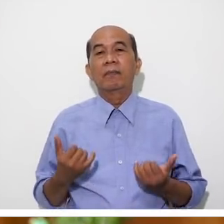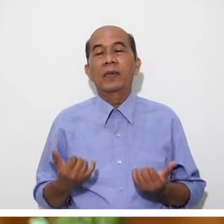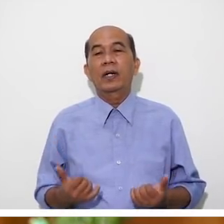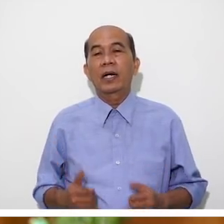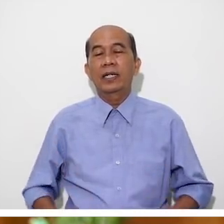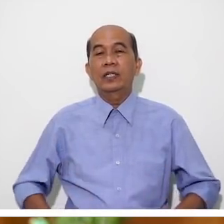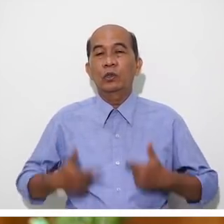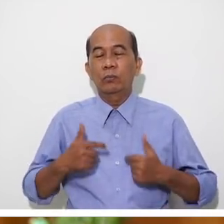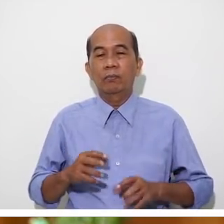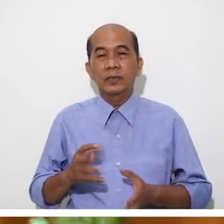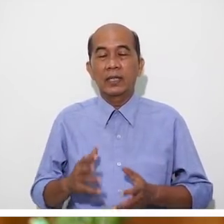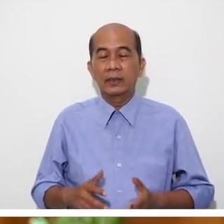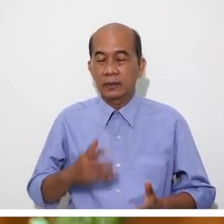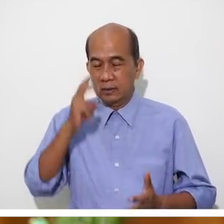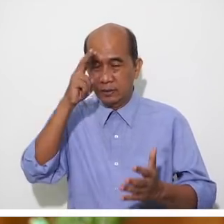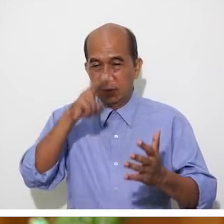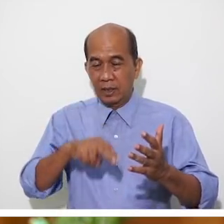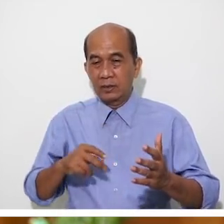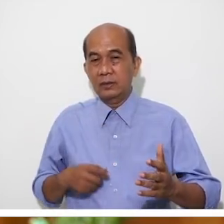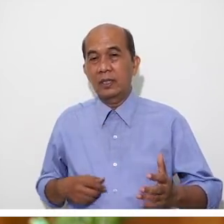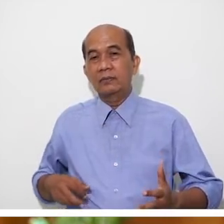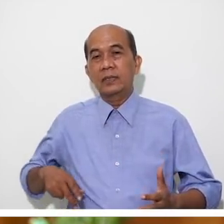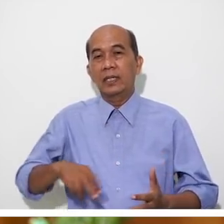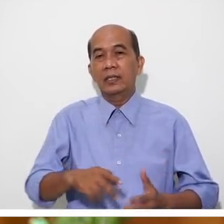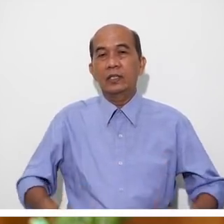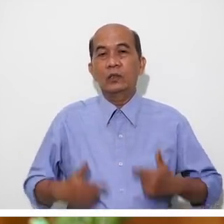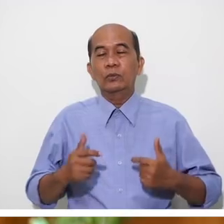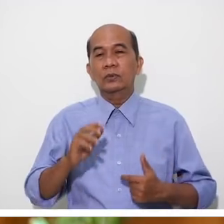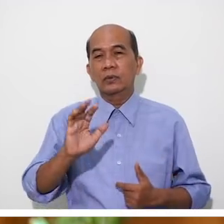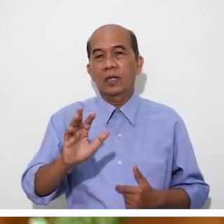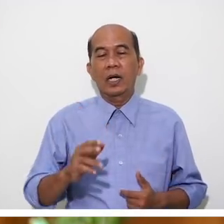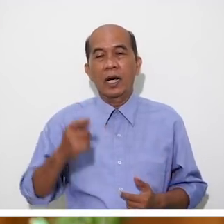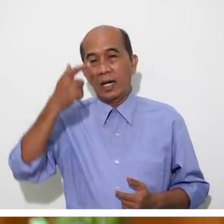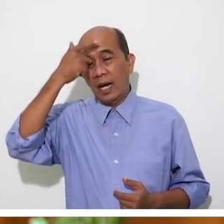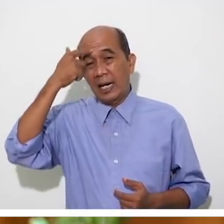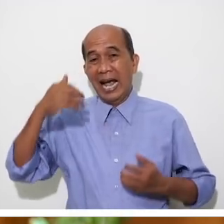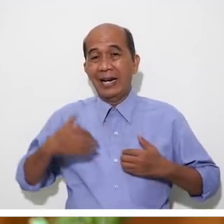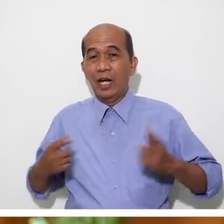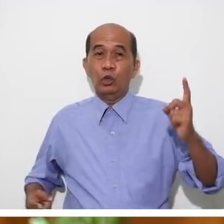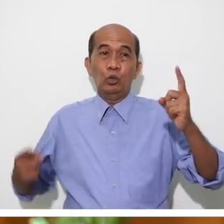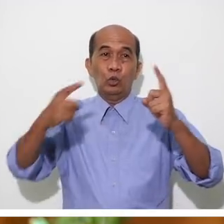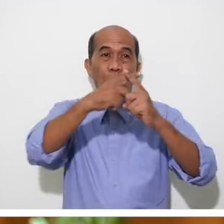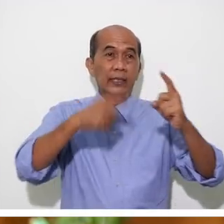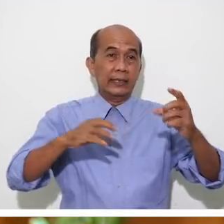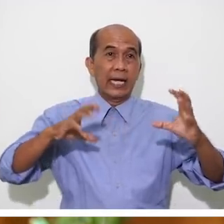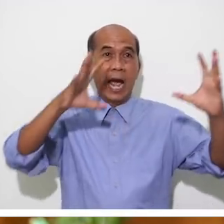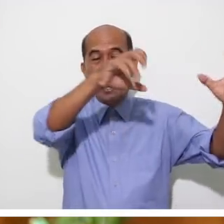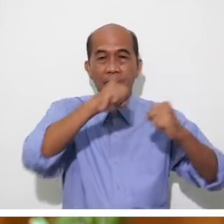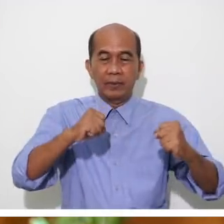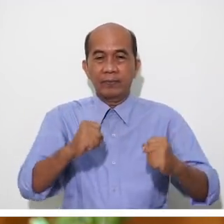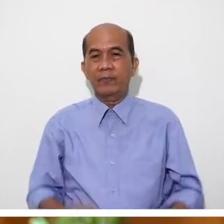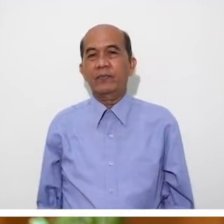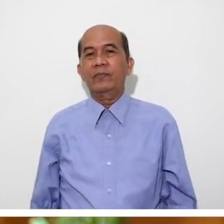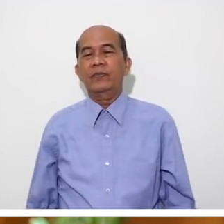menjadi hidup yang jelas ketika saudara jalani hidup saudara. Kenapa? Karena ada tujuan yang saudara mau capai. Dan itu